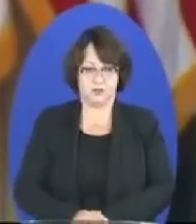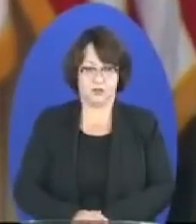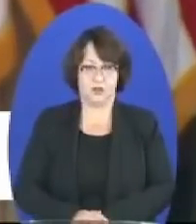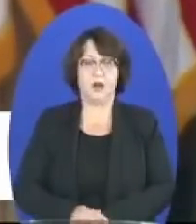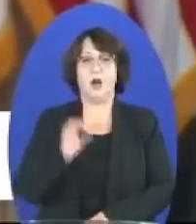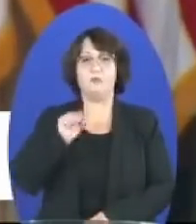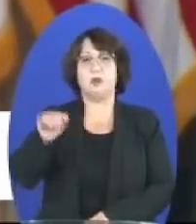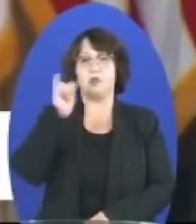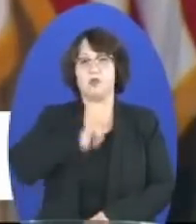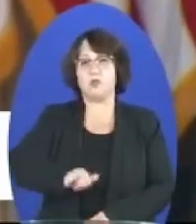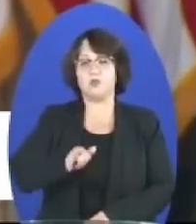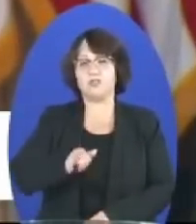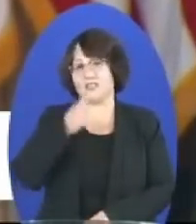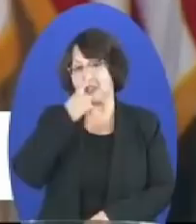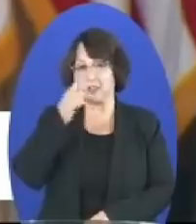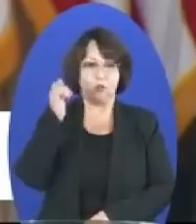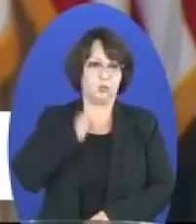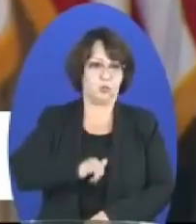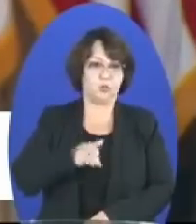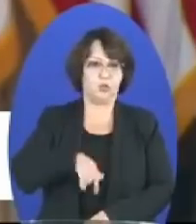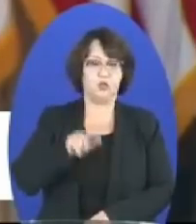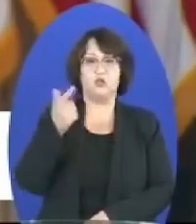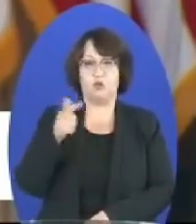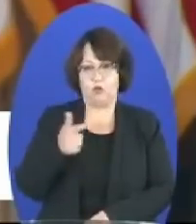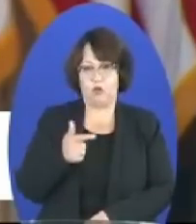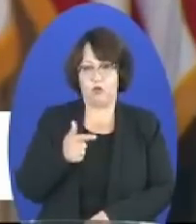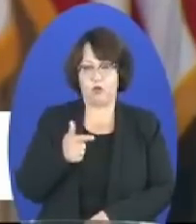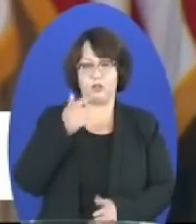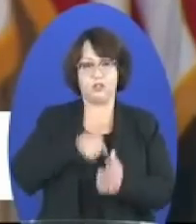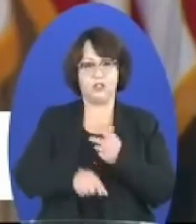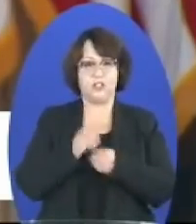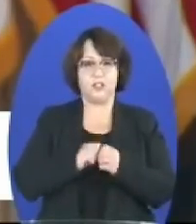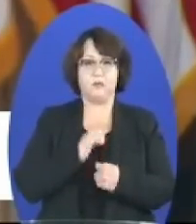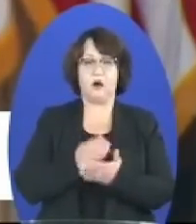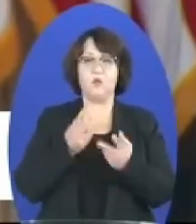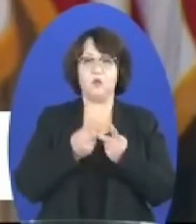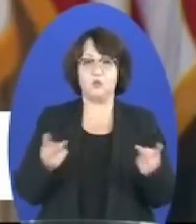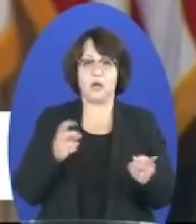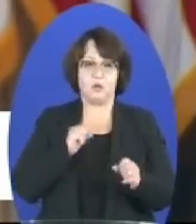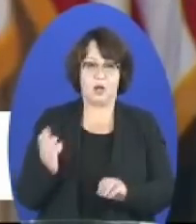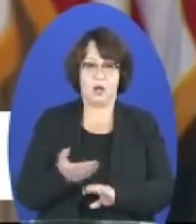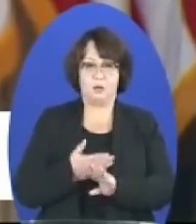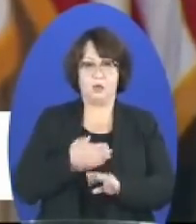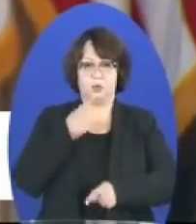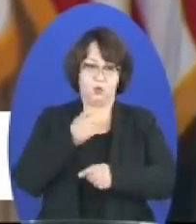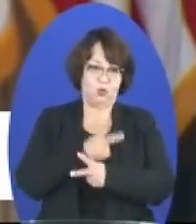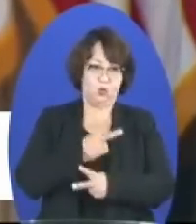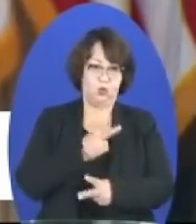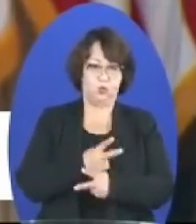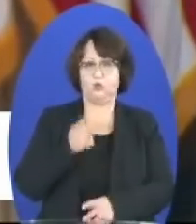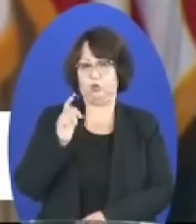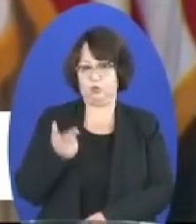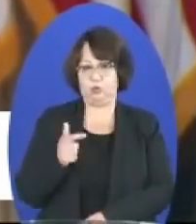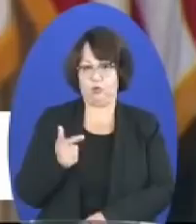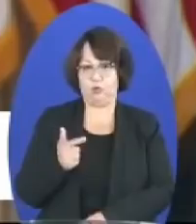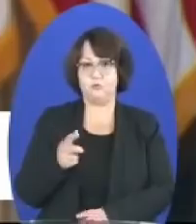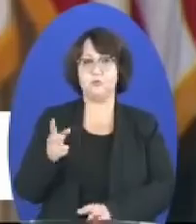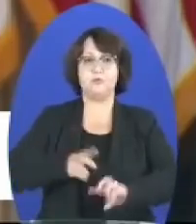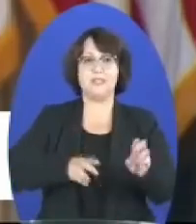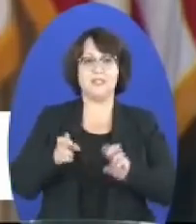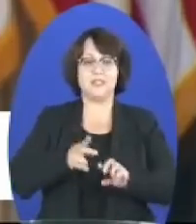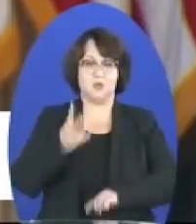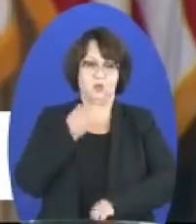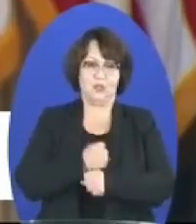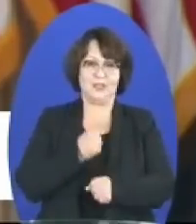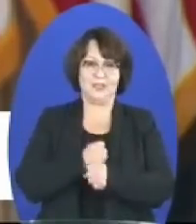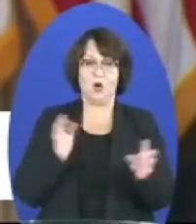Америкийн нэгдсэн улсын хувьд бүгд найрамд хятад ард улсын Хонконгод хэрэгжүүлж байгаа үндэсний аюулгүй байдлын тухай хууль Хонконг дах бизнесийн үйл